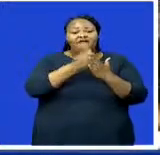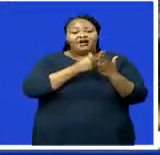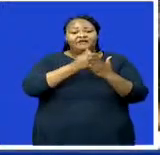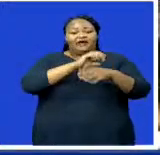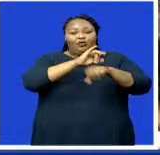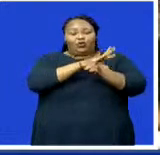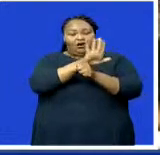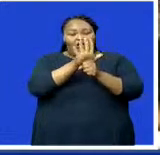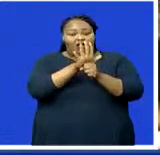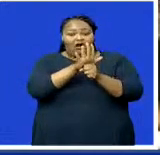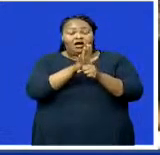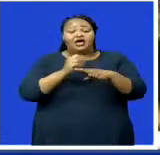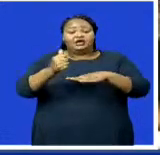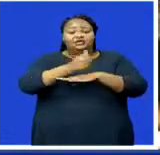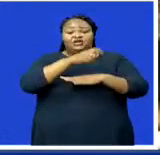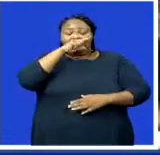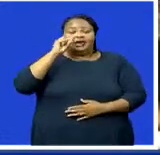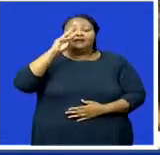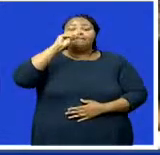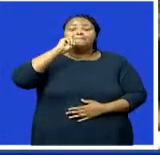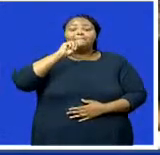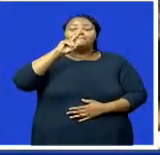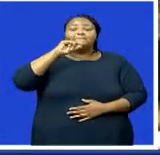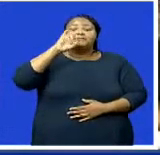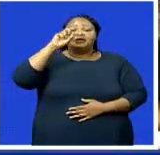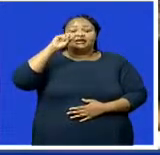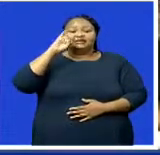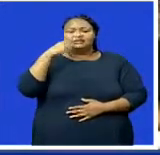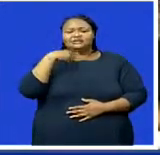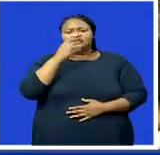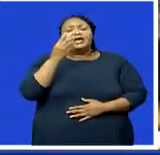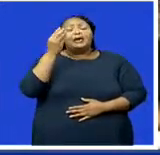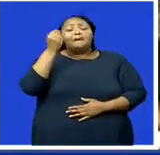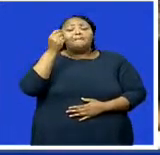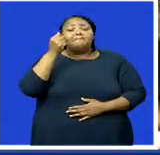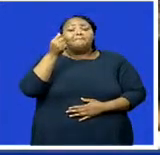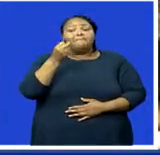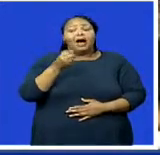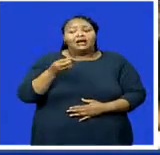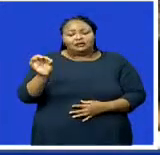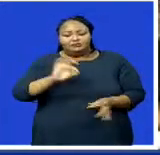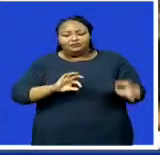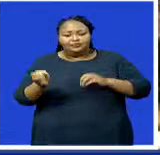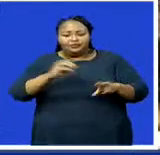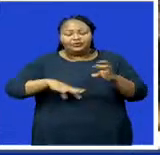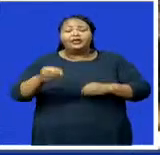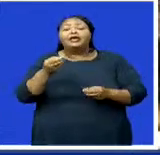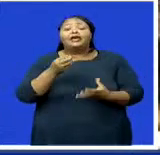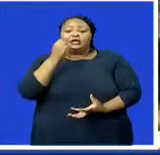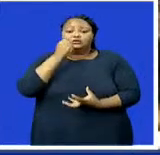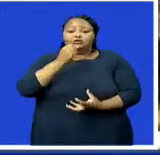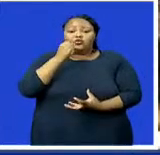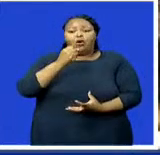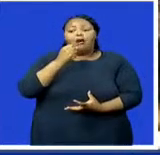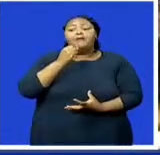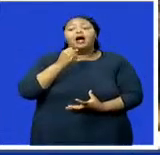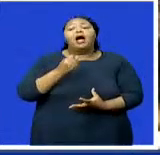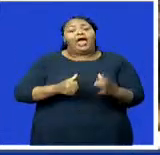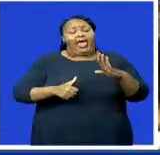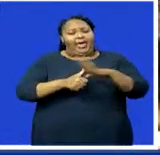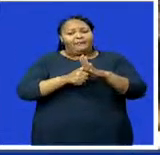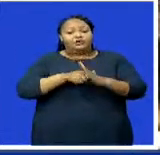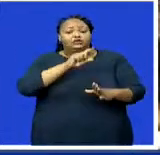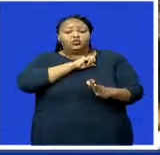iResource Mobilization Committee Dokotela Philmnis uthi timali letinikele kulesikhwama tidlala indzima lenkulu ekulweni nemkhuhlane